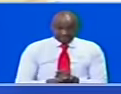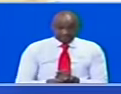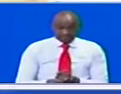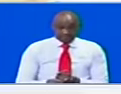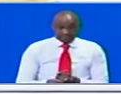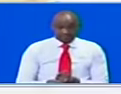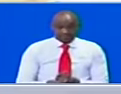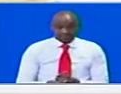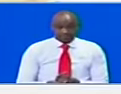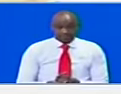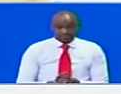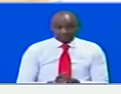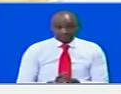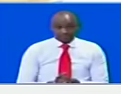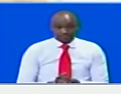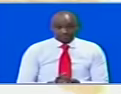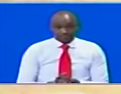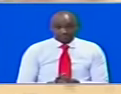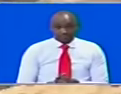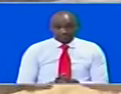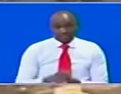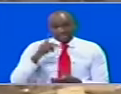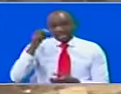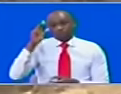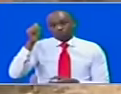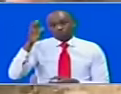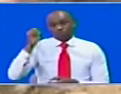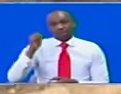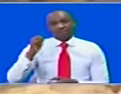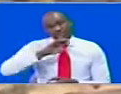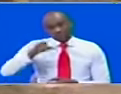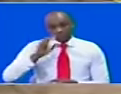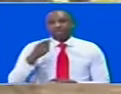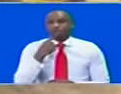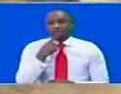la Kakuma, kaunti ya Turkana.